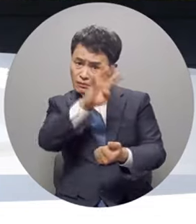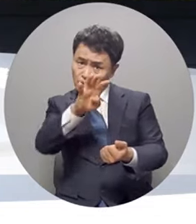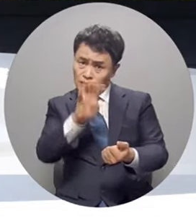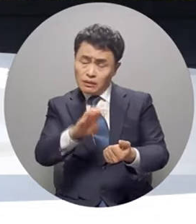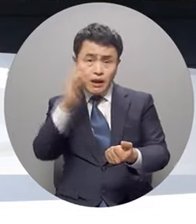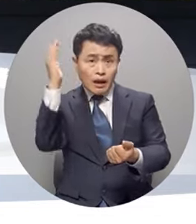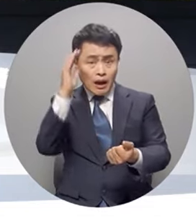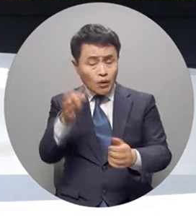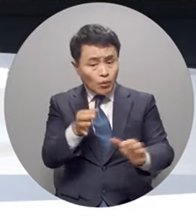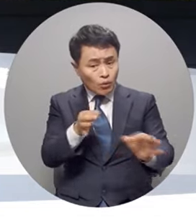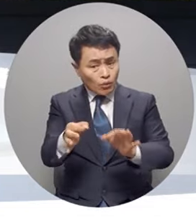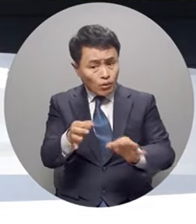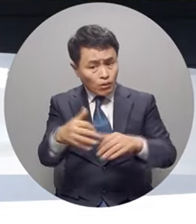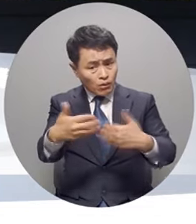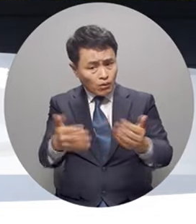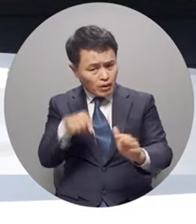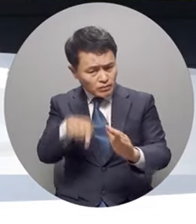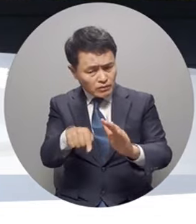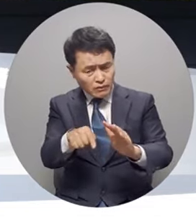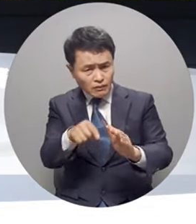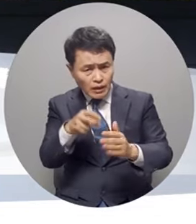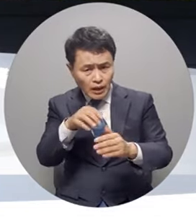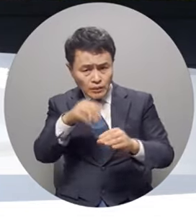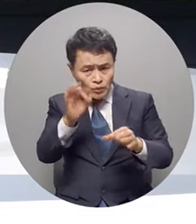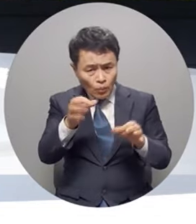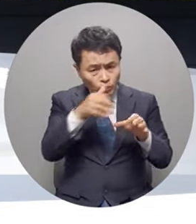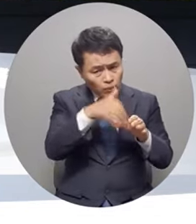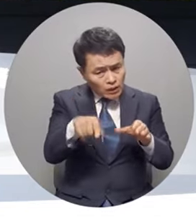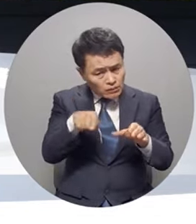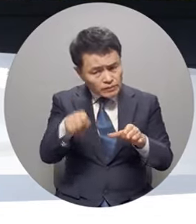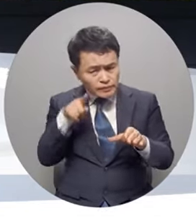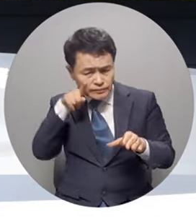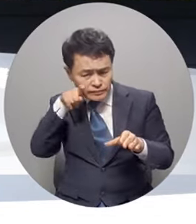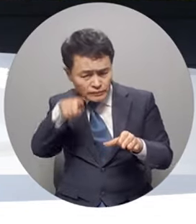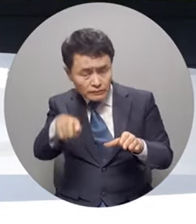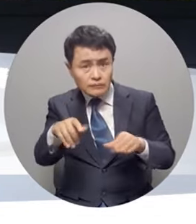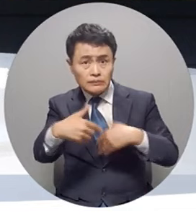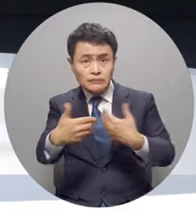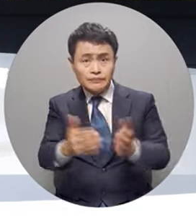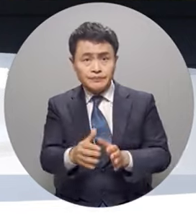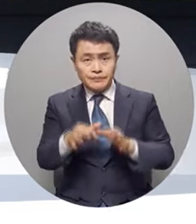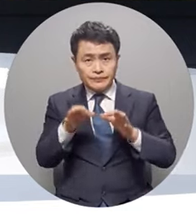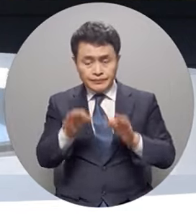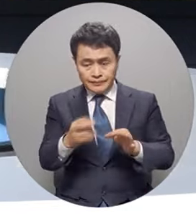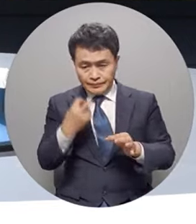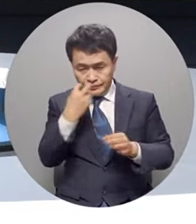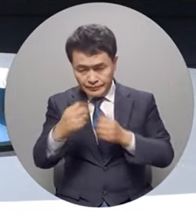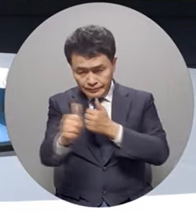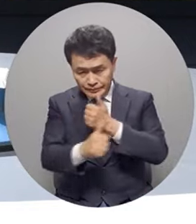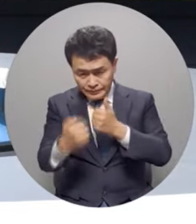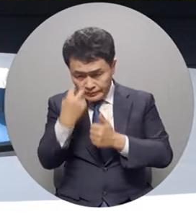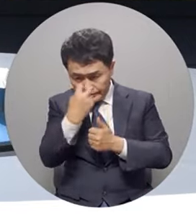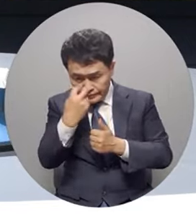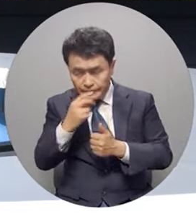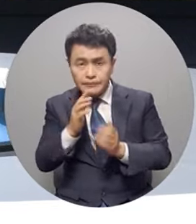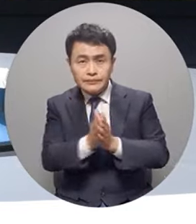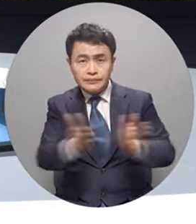한국 거래소가 계좌 분석에 착수한 가운데 금융감독원도 점검해 나섰습니다 박윤수